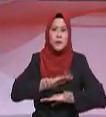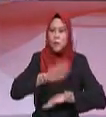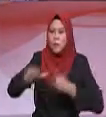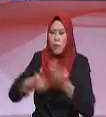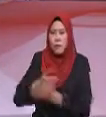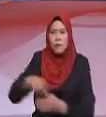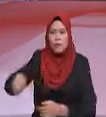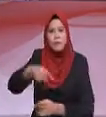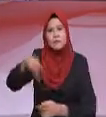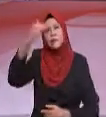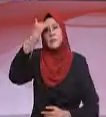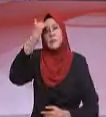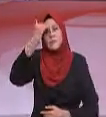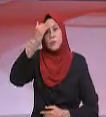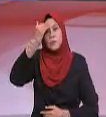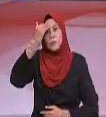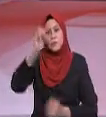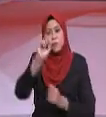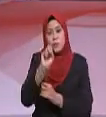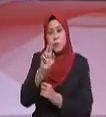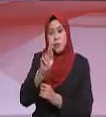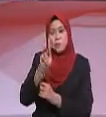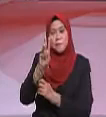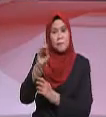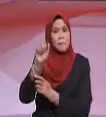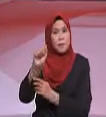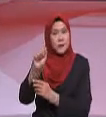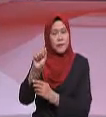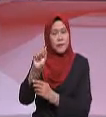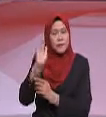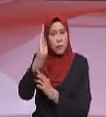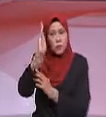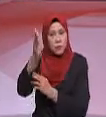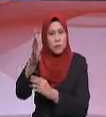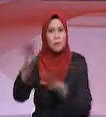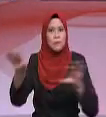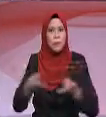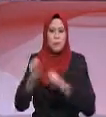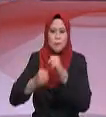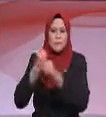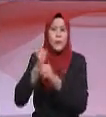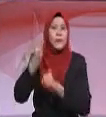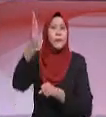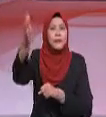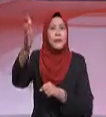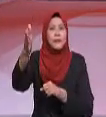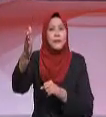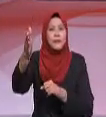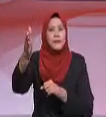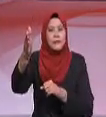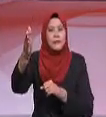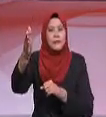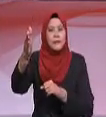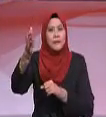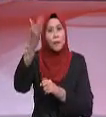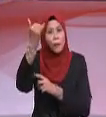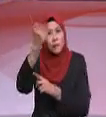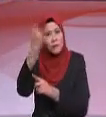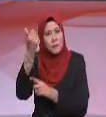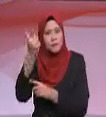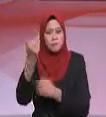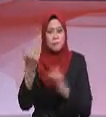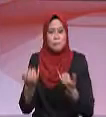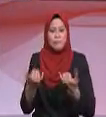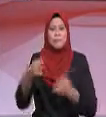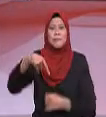mengetahui bahawa Sukma akan dilaksanakan pada tahun hadapan. Ini berikutan dengan MCO